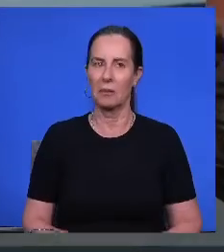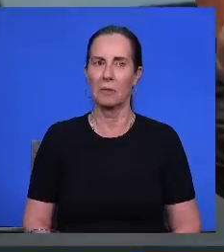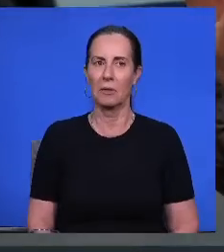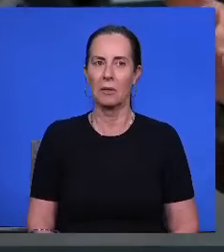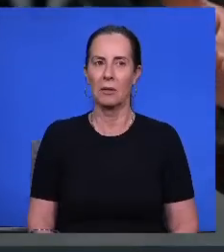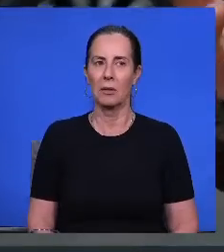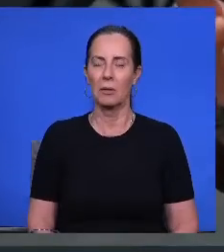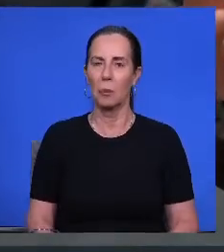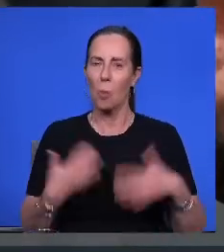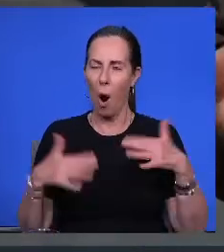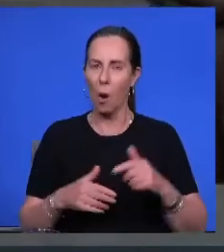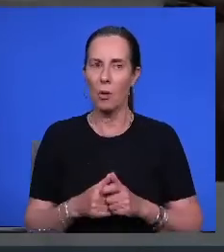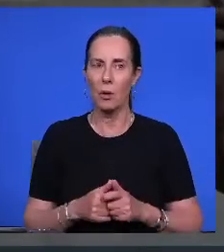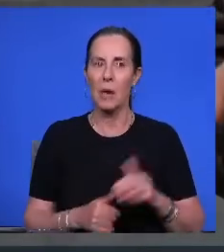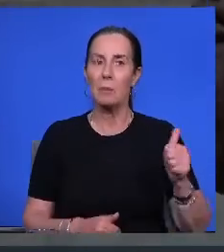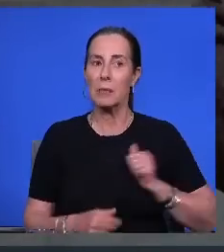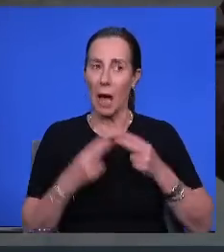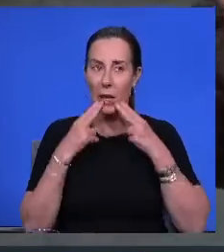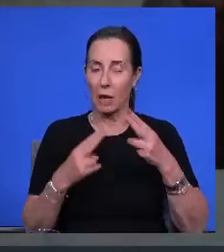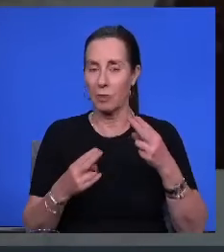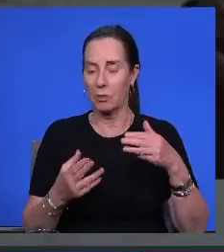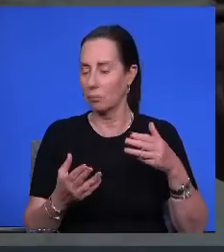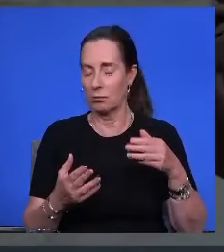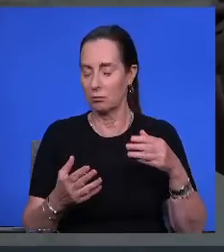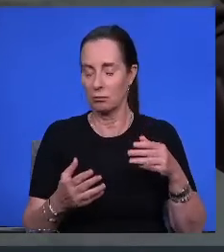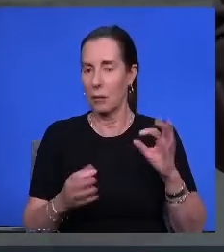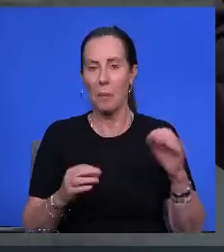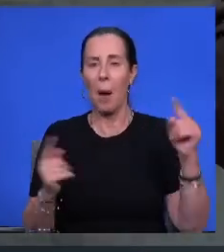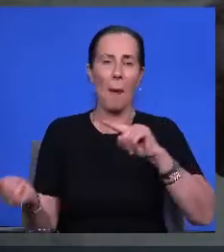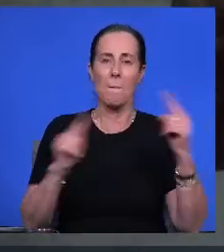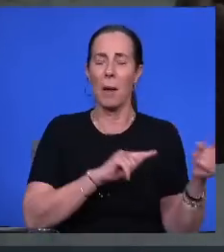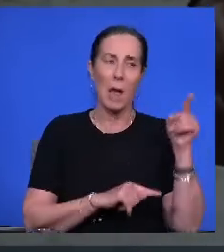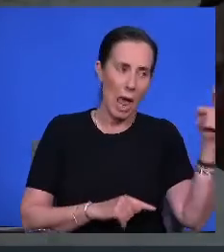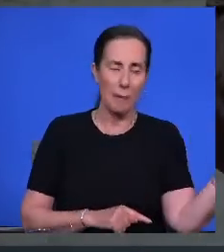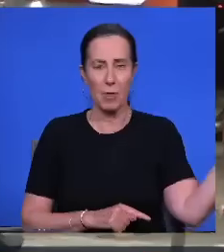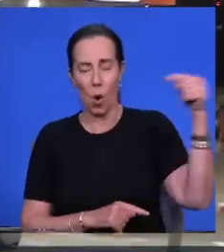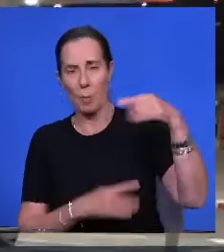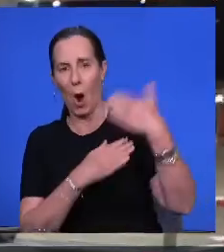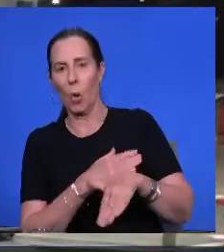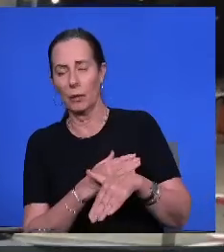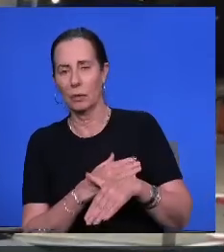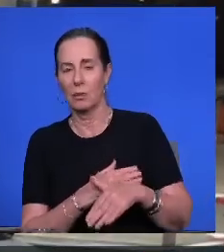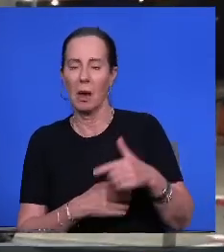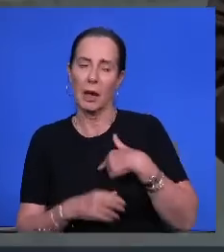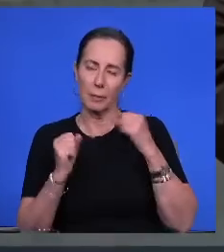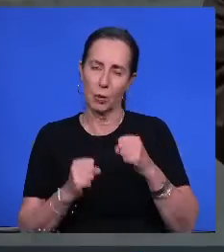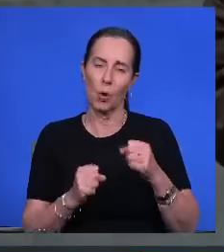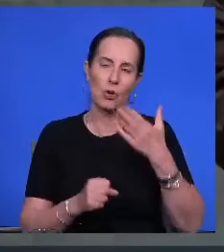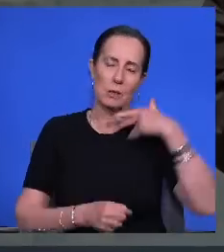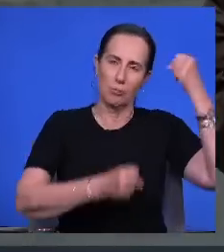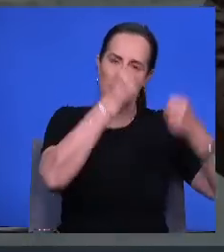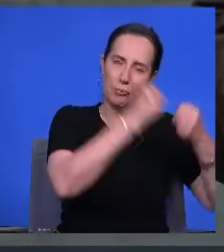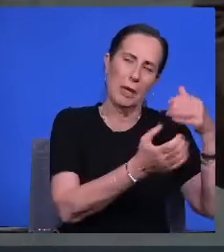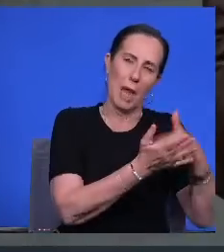וואו. אם צהל יגיב זה ימשיך לתוך הלילה, זה בדרך כלל פינג פונג כזה, כשהם יורים אחרונים. אני מניח שהתקיפות של צהל עכשיו יימשכו. בואו נראה מה